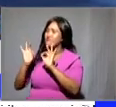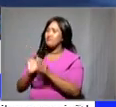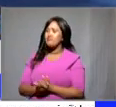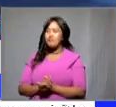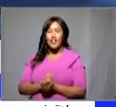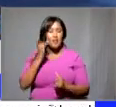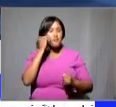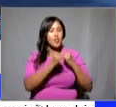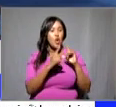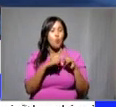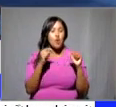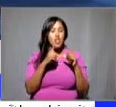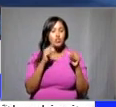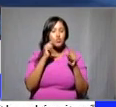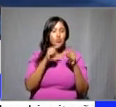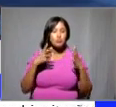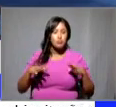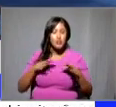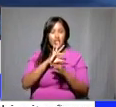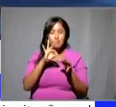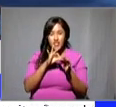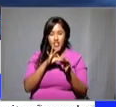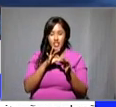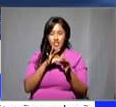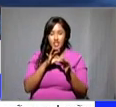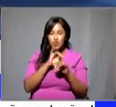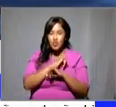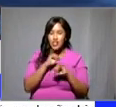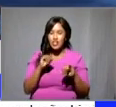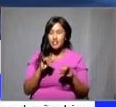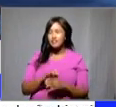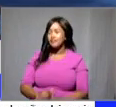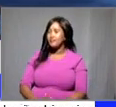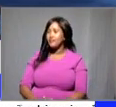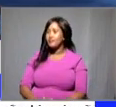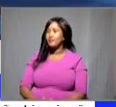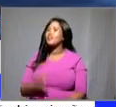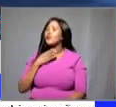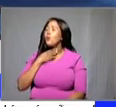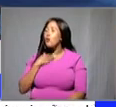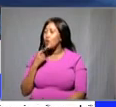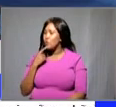ya kukia moiso kuri mwiroreri kigi muno na muno kwaja utheru reke ngwire